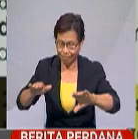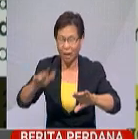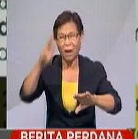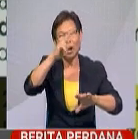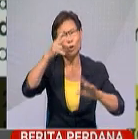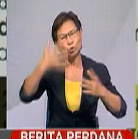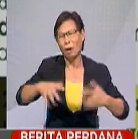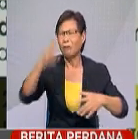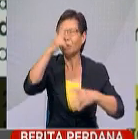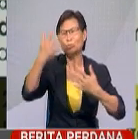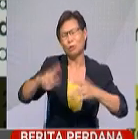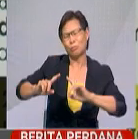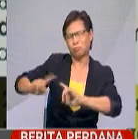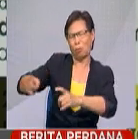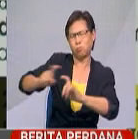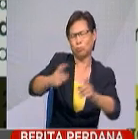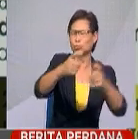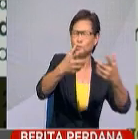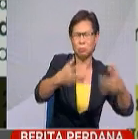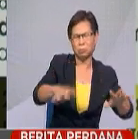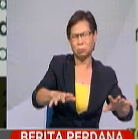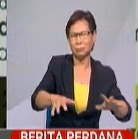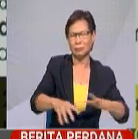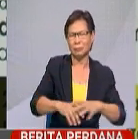Kerajaan dah bagi. Kan?